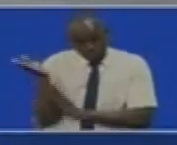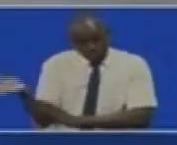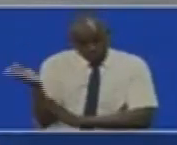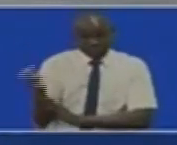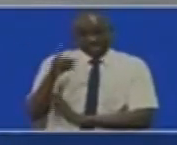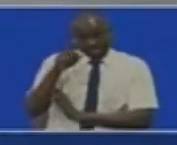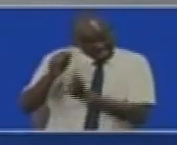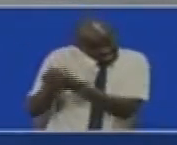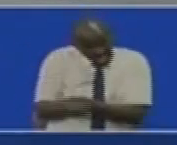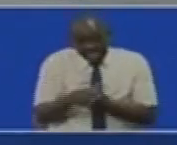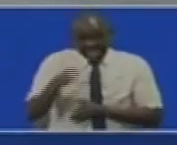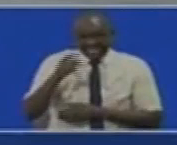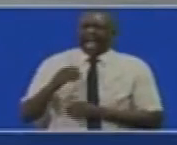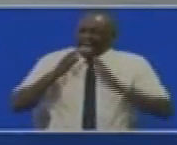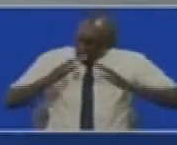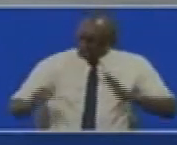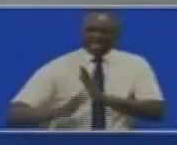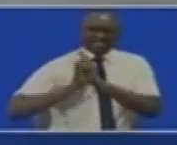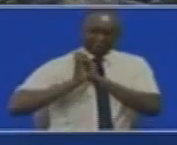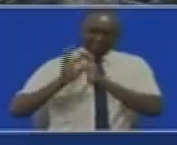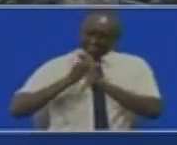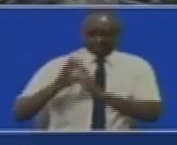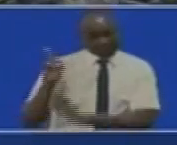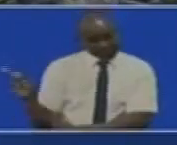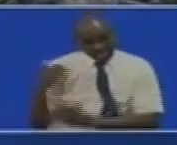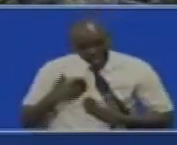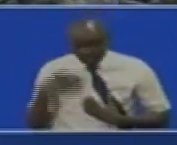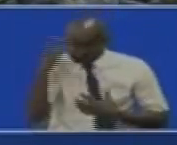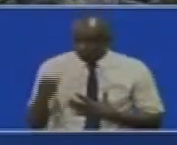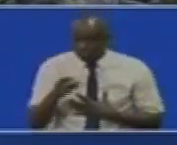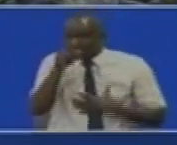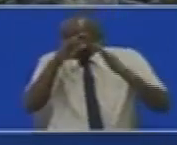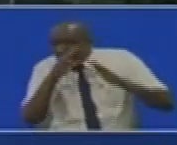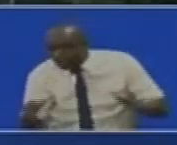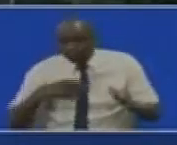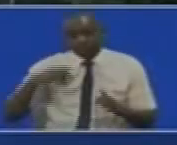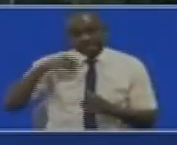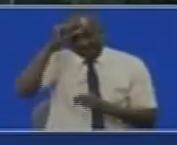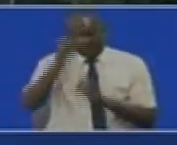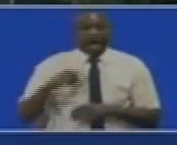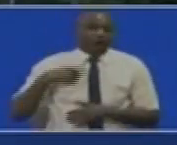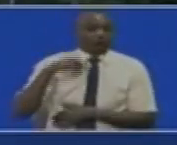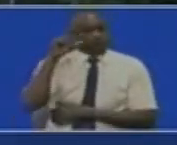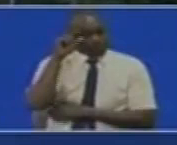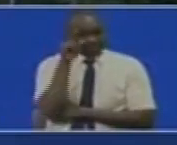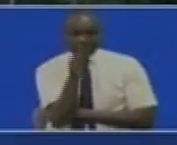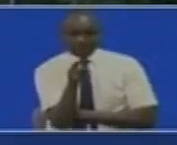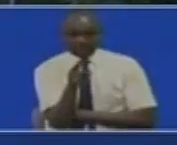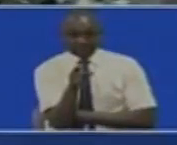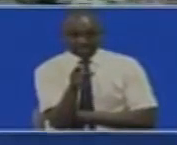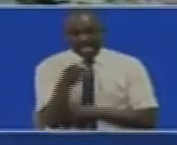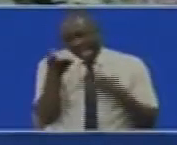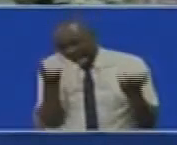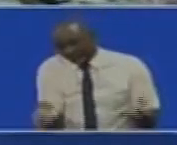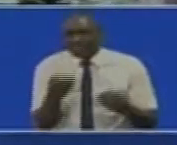la Nyali, jumba hili la fahari linapatikana. Jumba ambalo linadaiwa kuwa la gavana wa Mombasa Hassan Ali Joho. Kwa